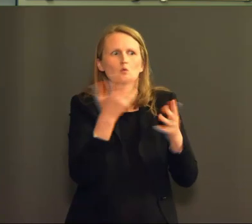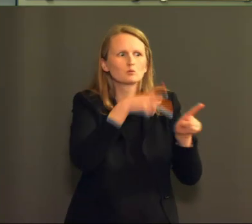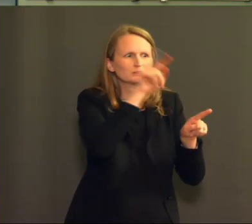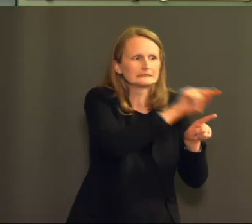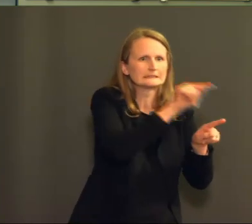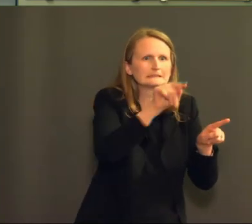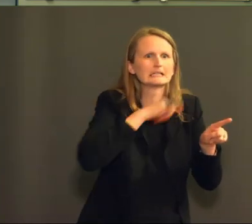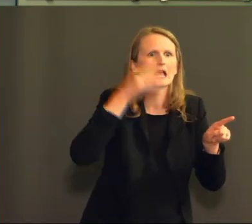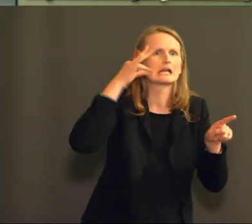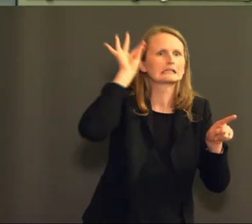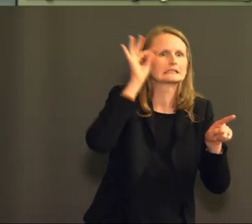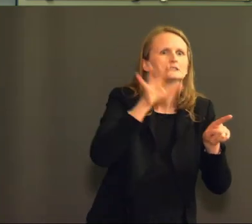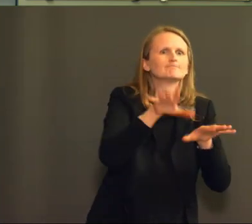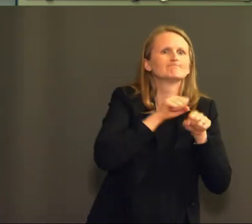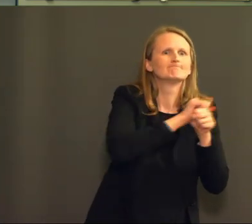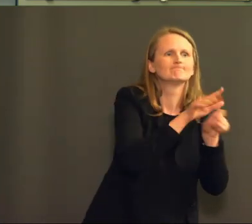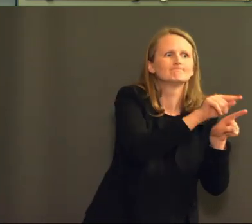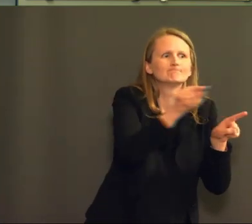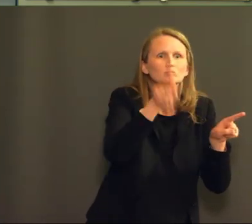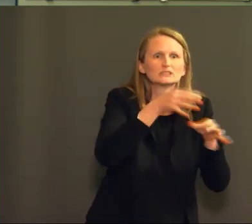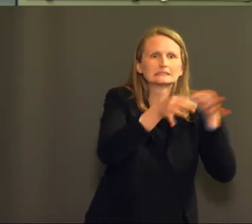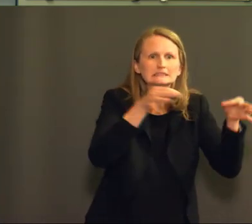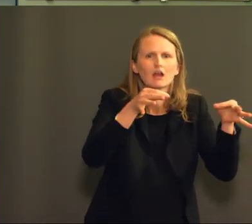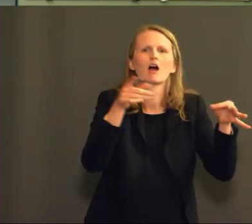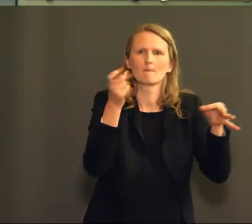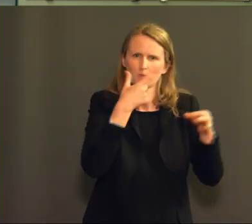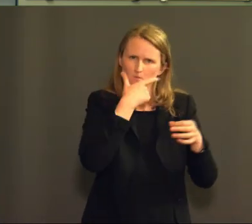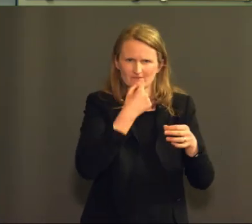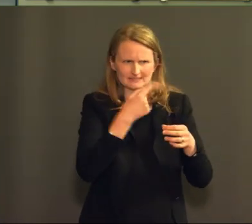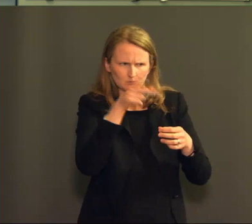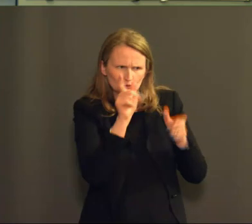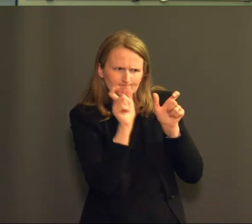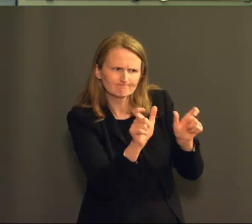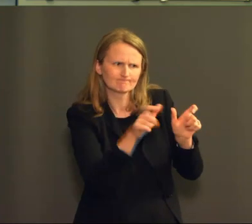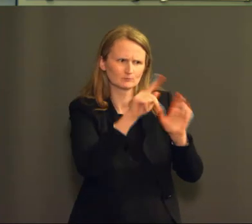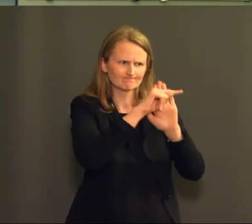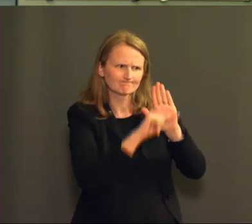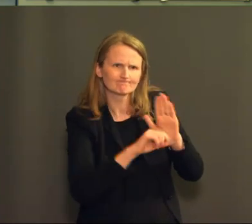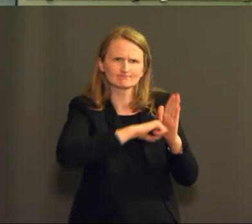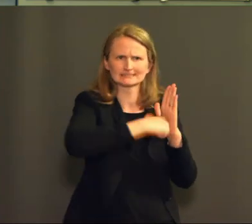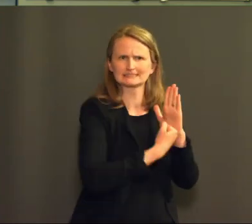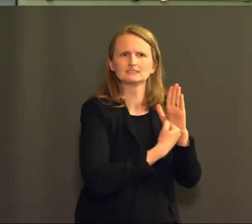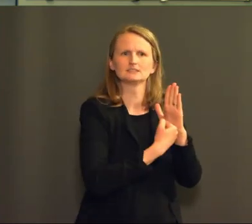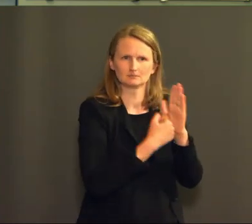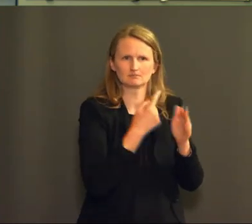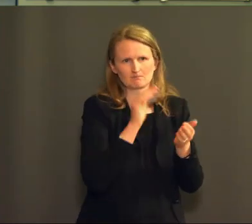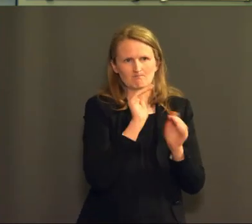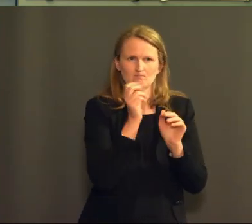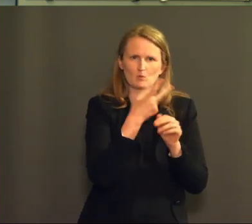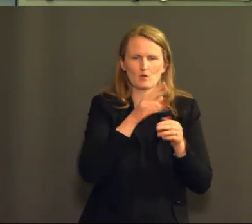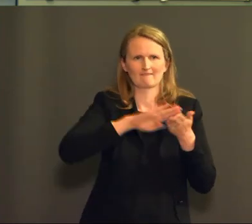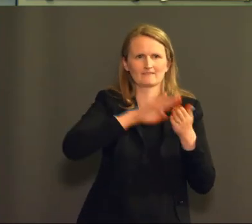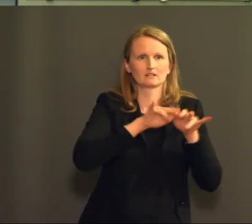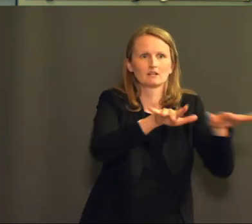les besoins de ce rapport, en vue de cibler l'impact des infections sur les lieux de travail, les données de recherche de contact et